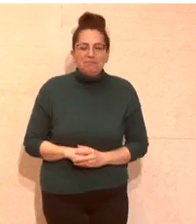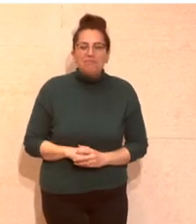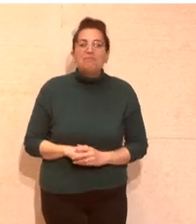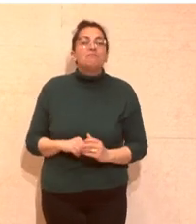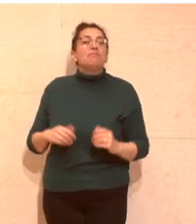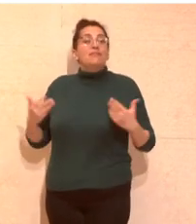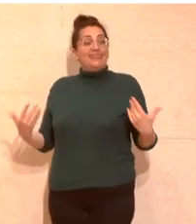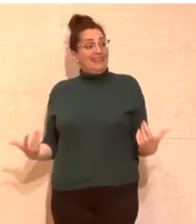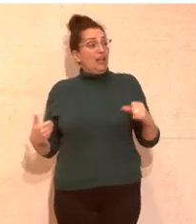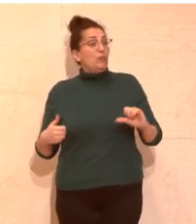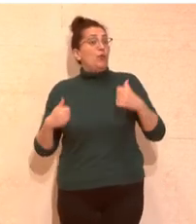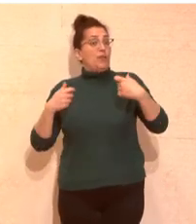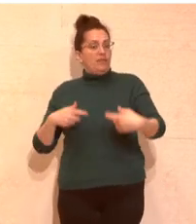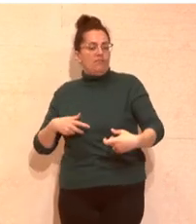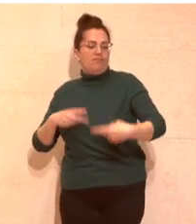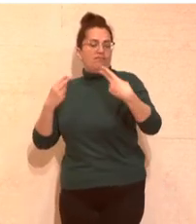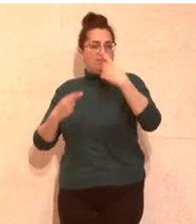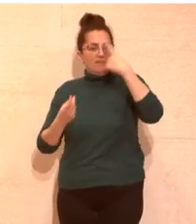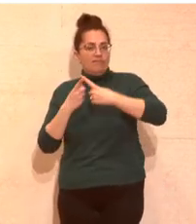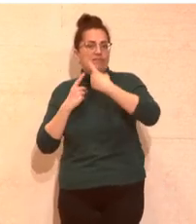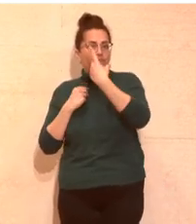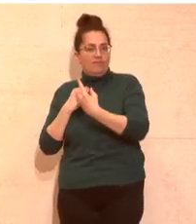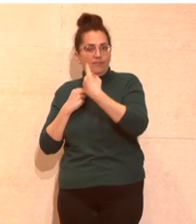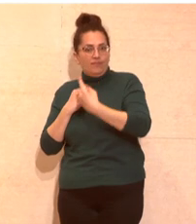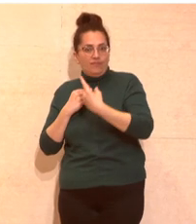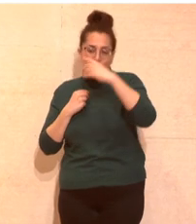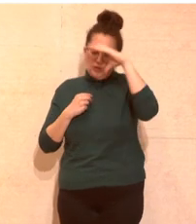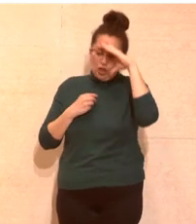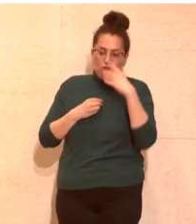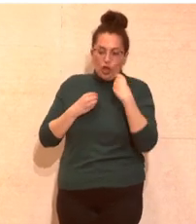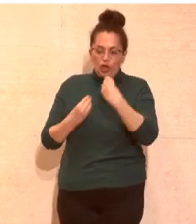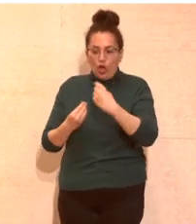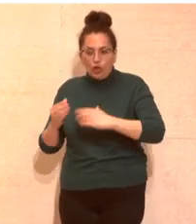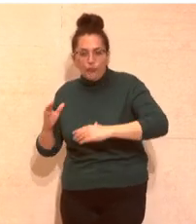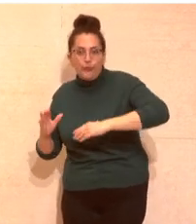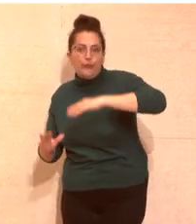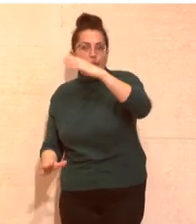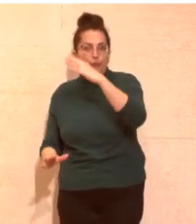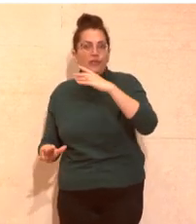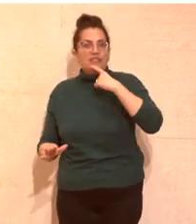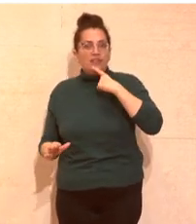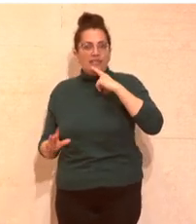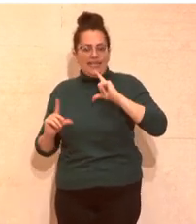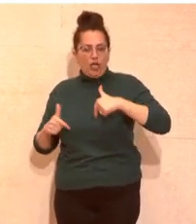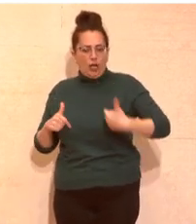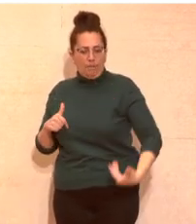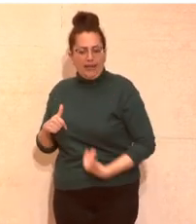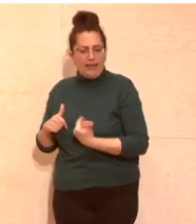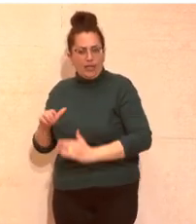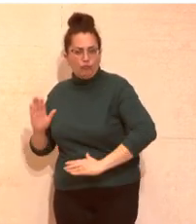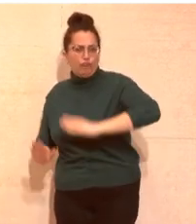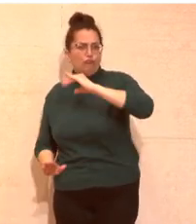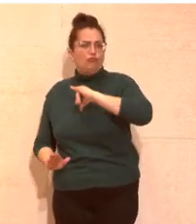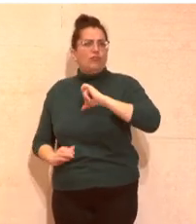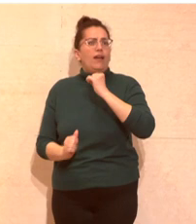éclairer sur le sommeil au cours du développement, les évolutions avec l'âge du sommeil, de la maternelle au lycée,